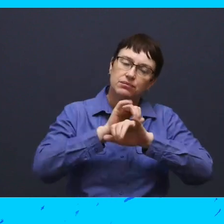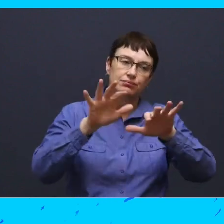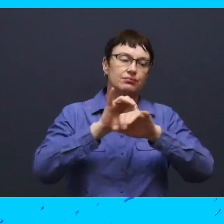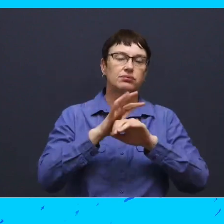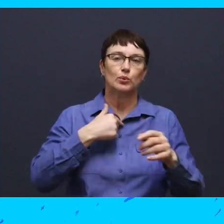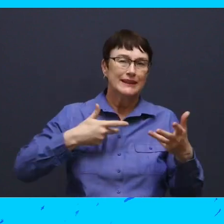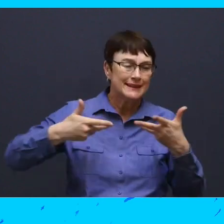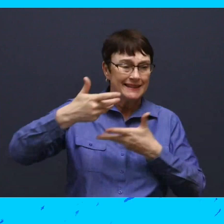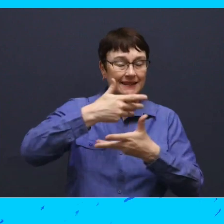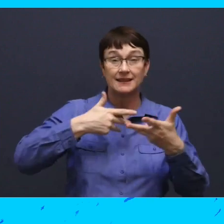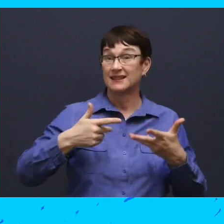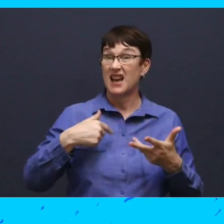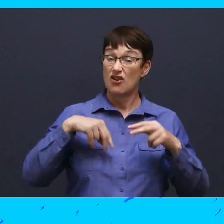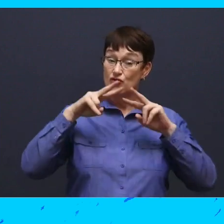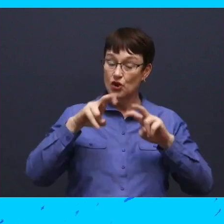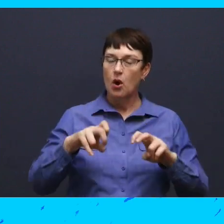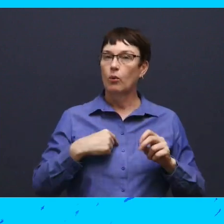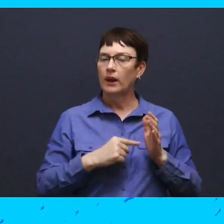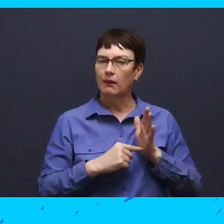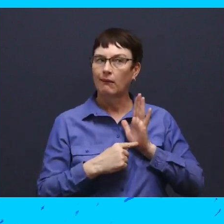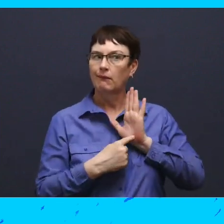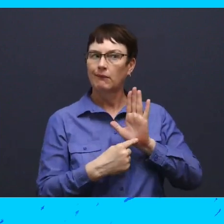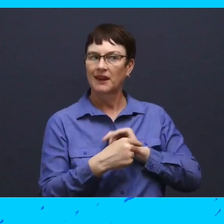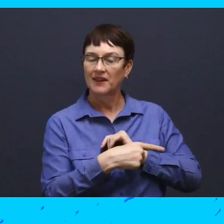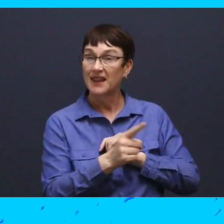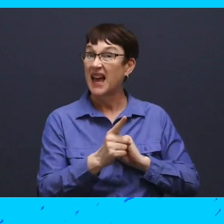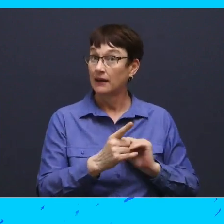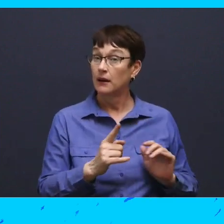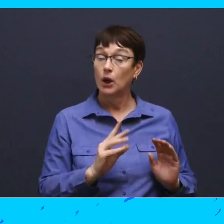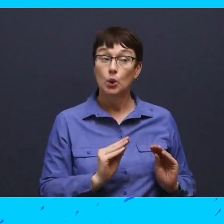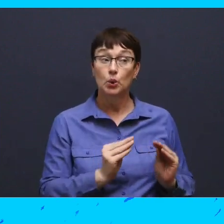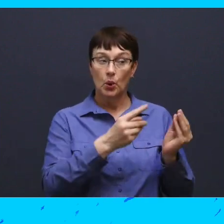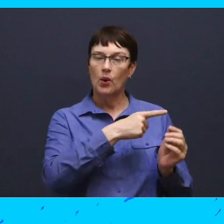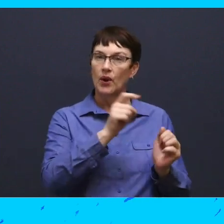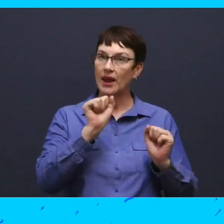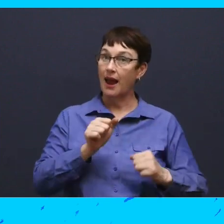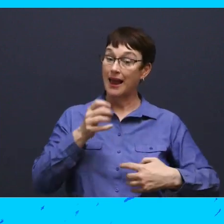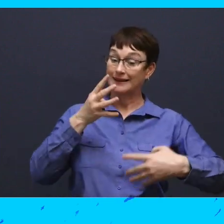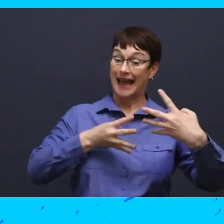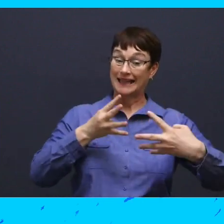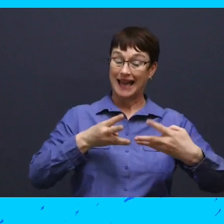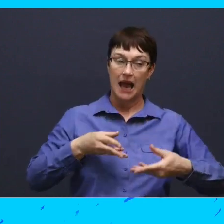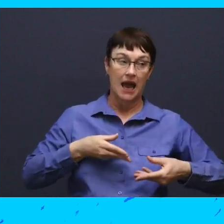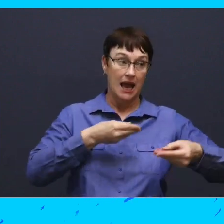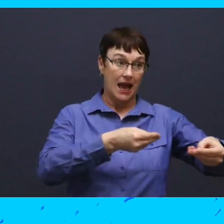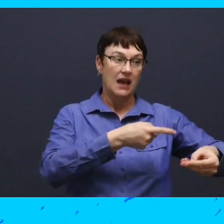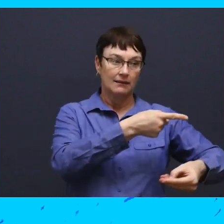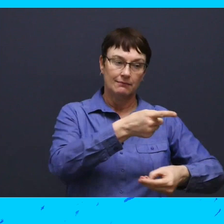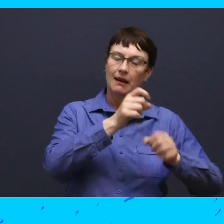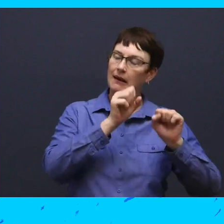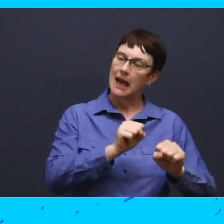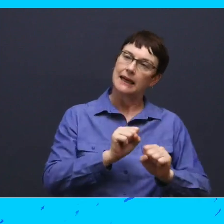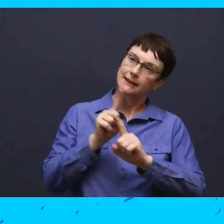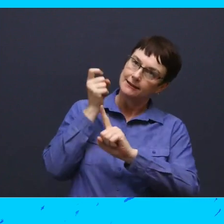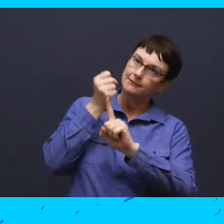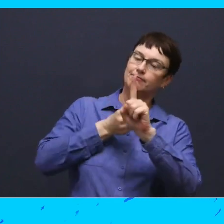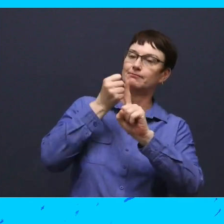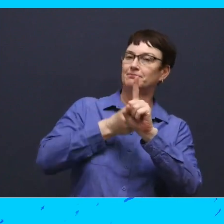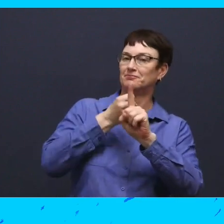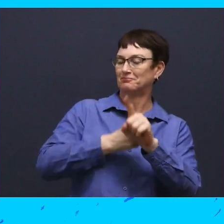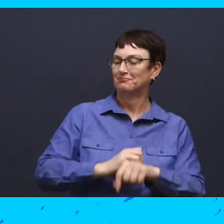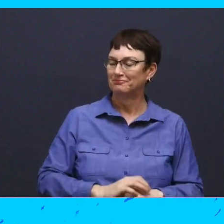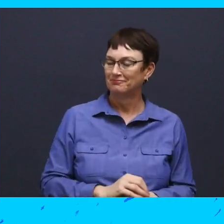améliorerait la santé des jeunes femmes et aussi nous faisons